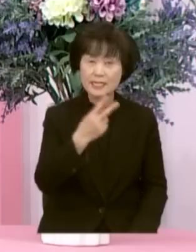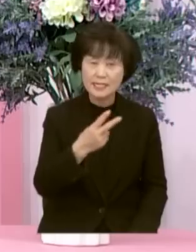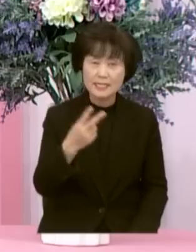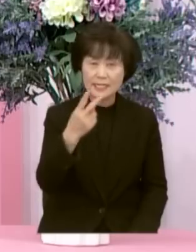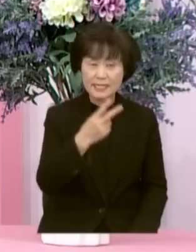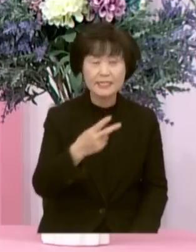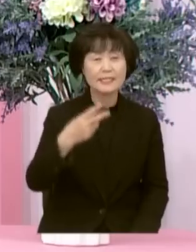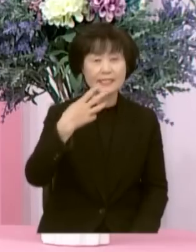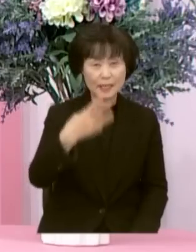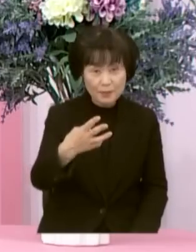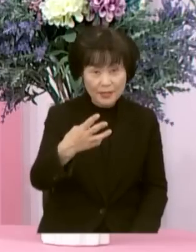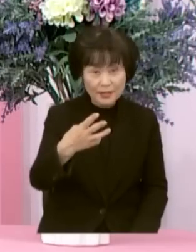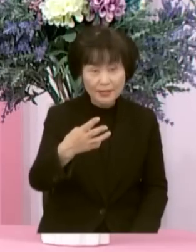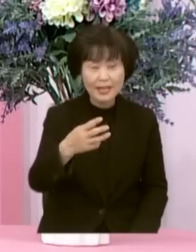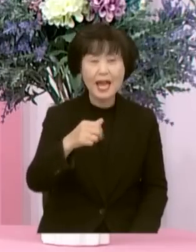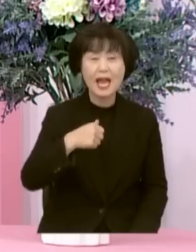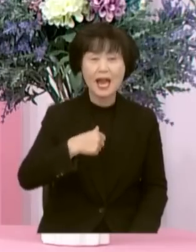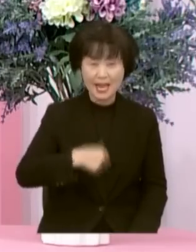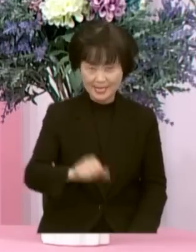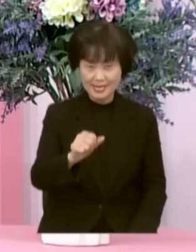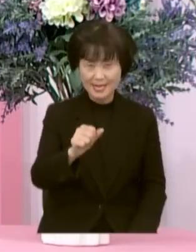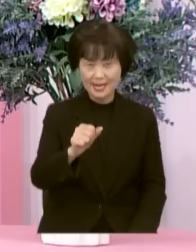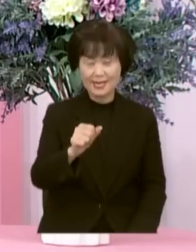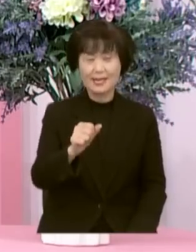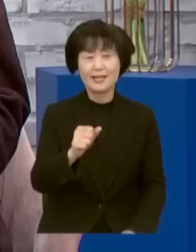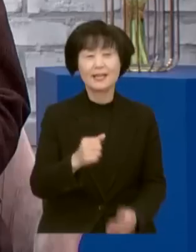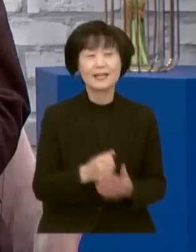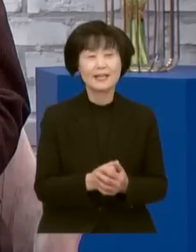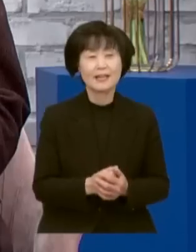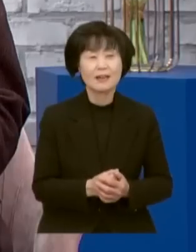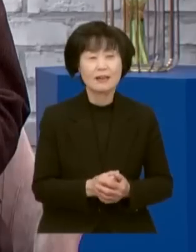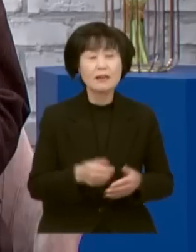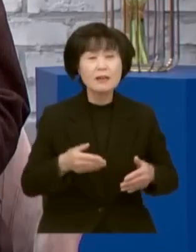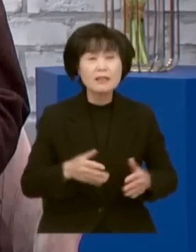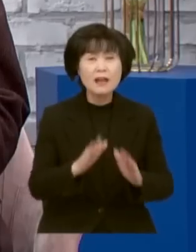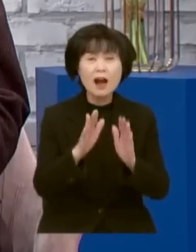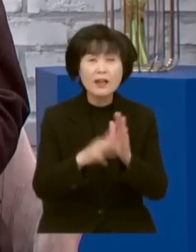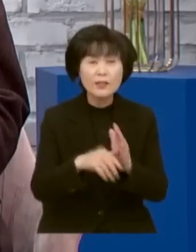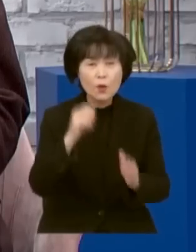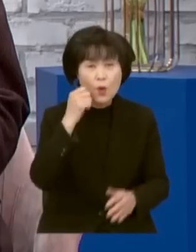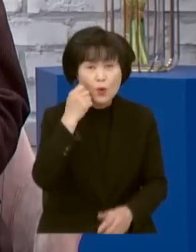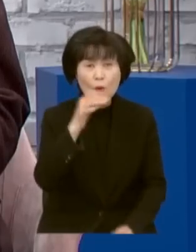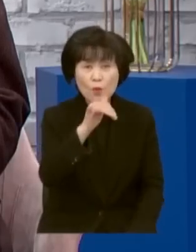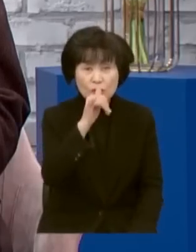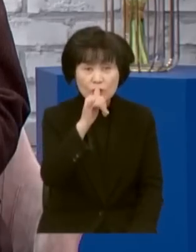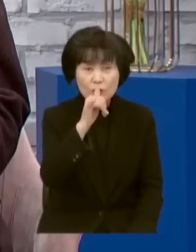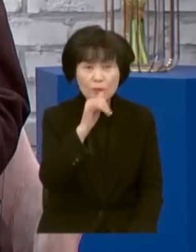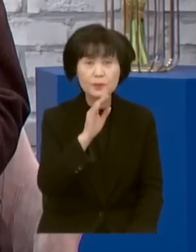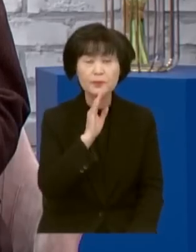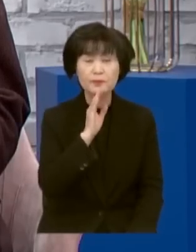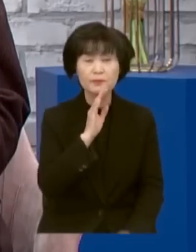2003년에 낳은 거죠. 아들 낳고 아들을 낳았어요. 근데 낳는 과정이 수월치가 않으셨다고. 맞아요.